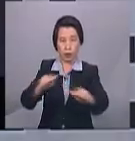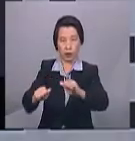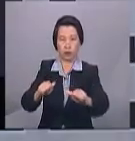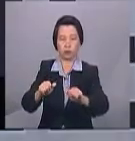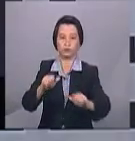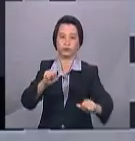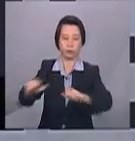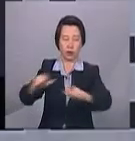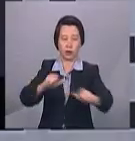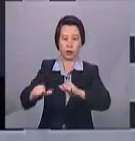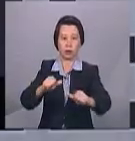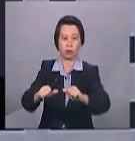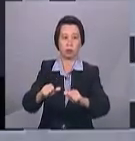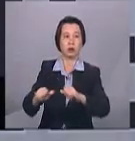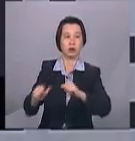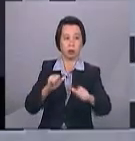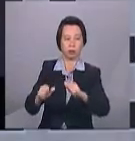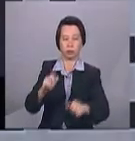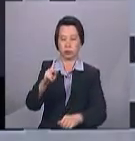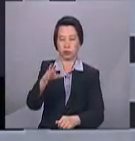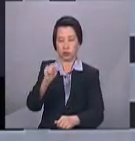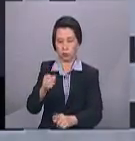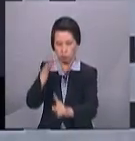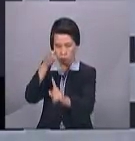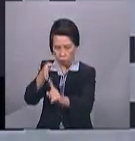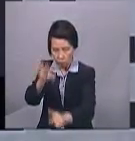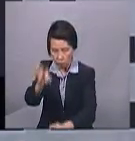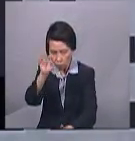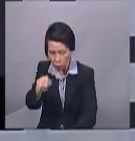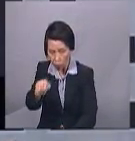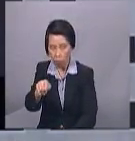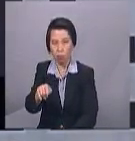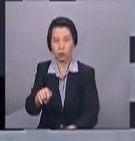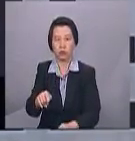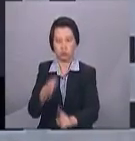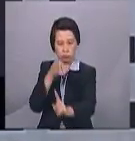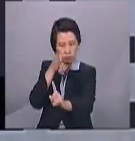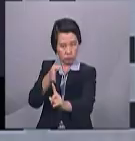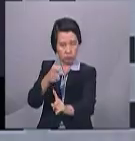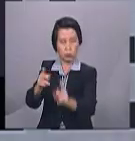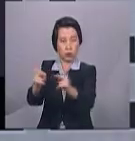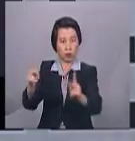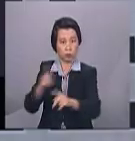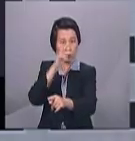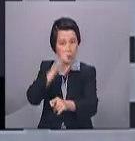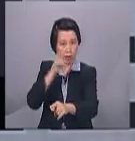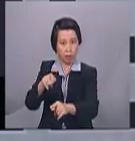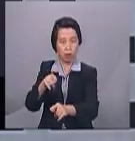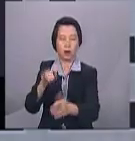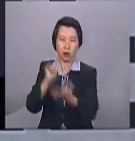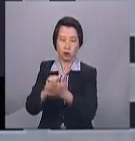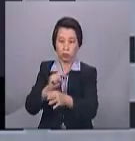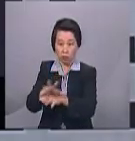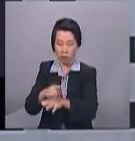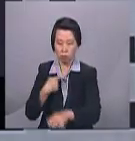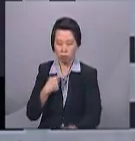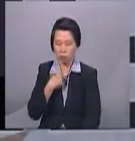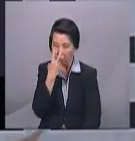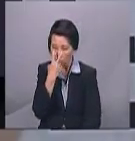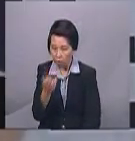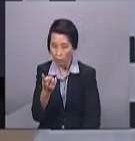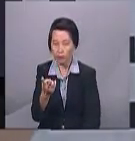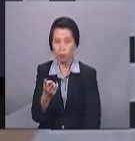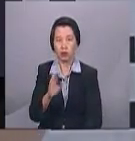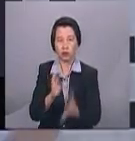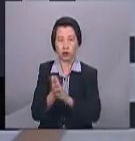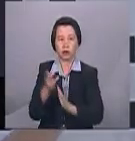aktiviti-aktiviti case detection ACT, case detection di kawasan tersebut. Dan inilah kesannya kalau kita nampak,